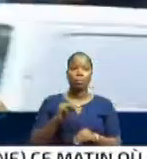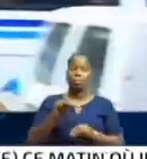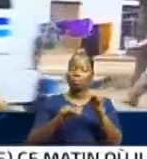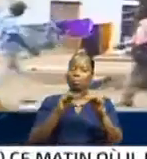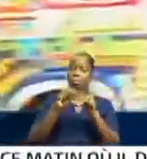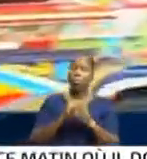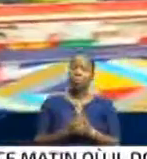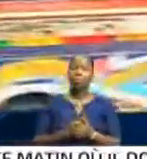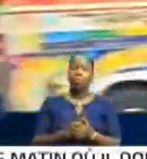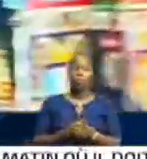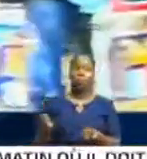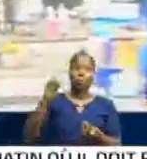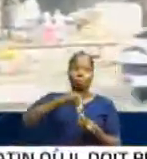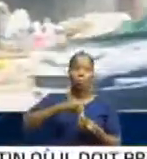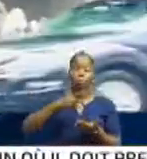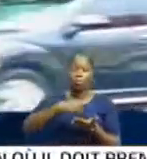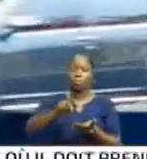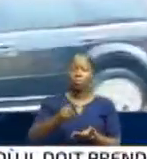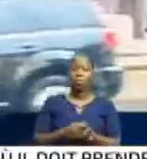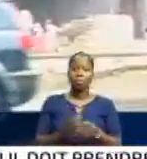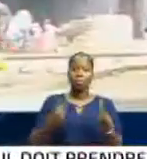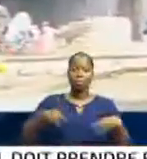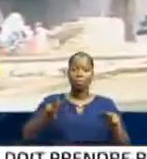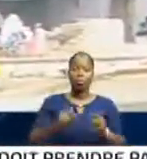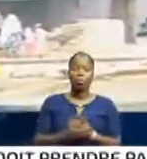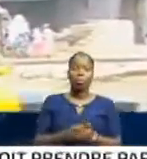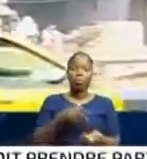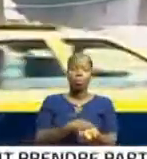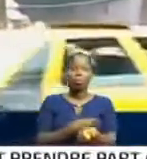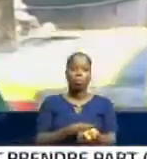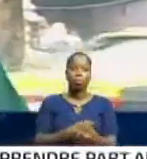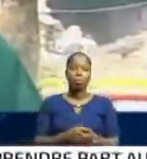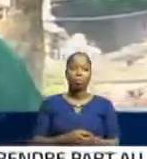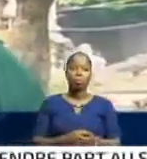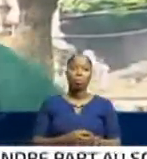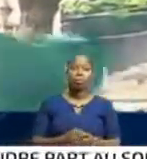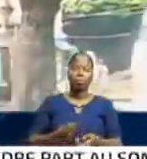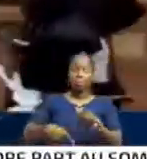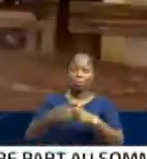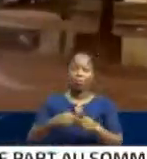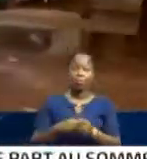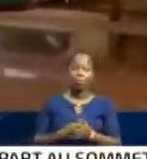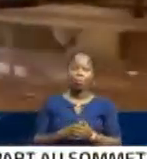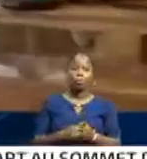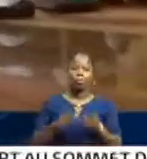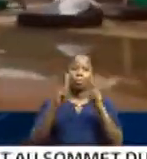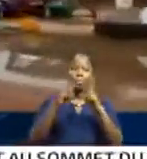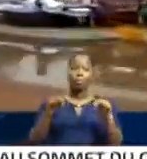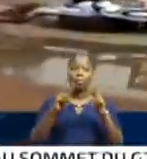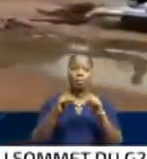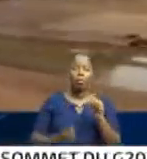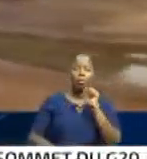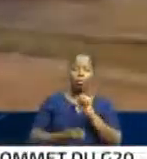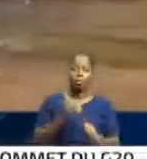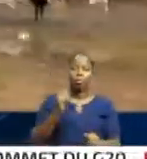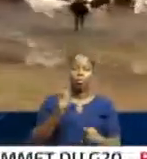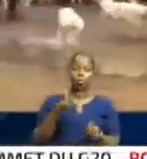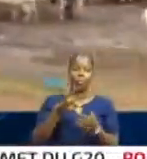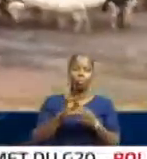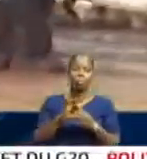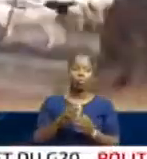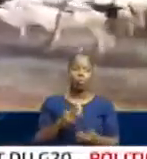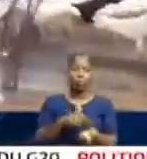ce père de famille ou six vendeurs de moutons venus fraîchement du village contredit l'autorité et déclare qu'il y a beaucoup de moutons à l'intérieur du